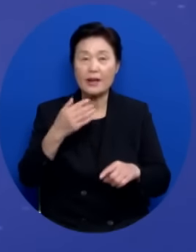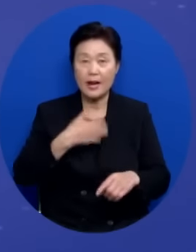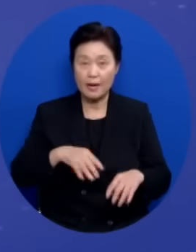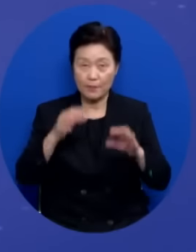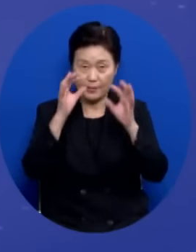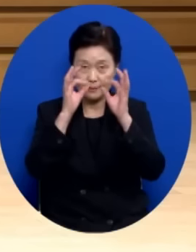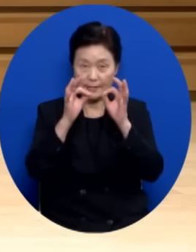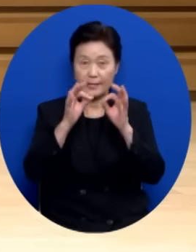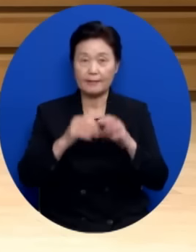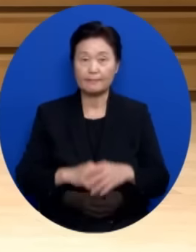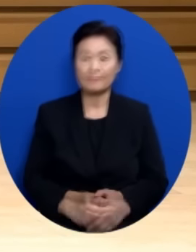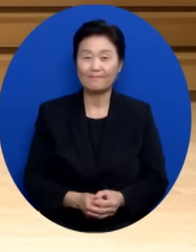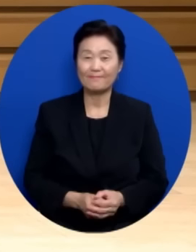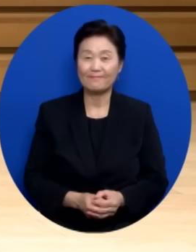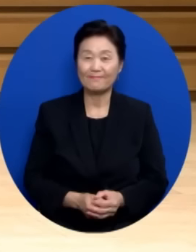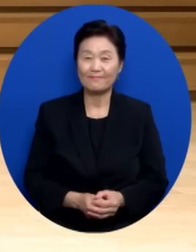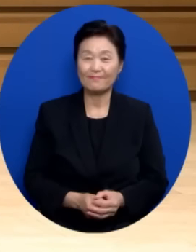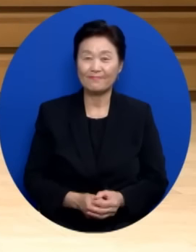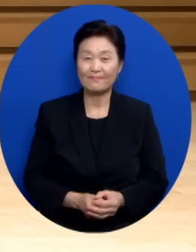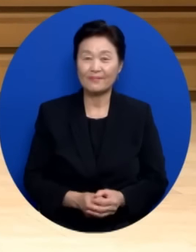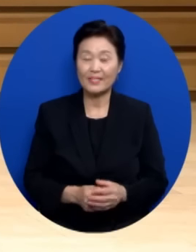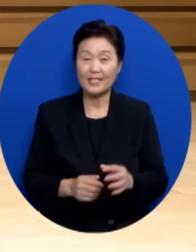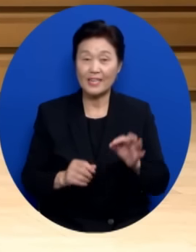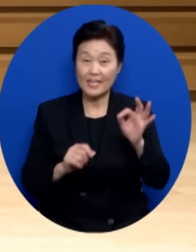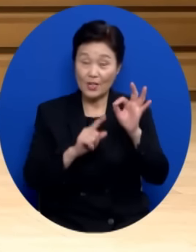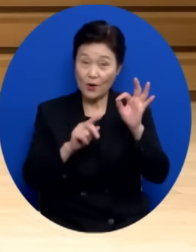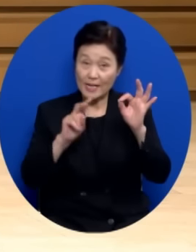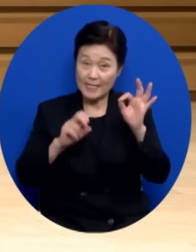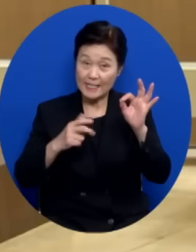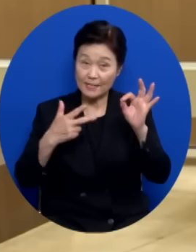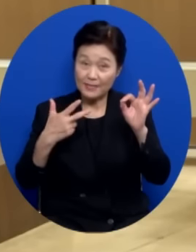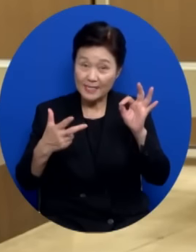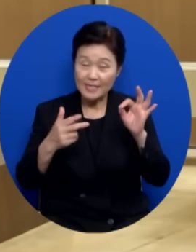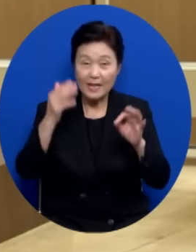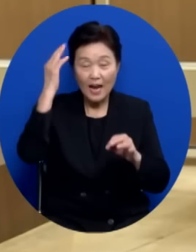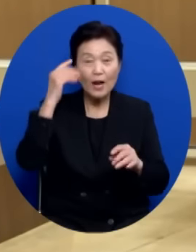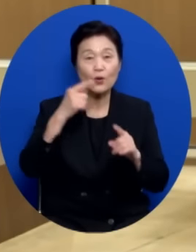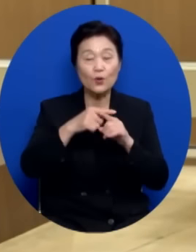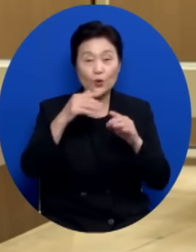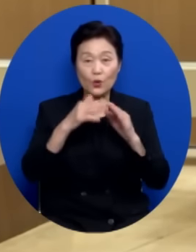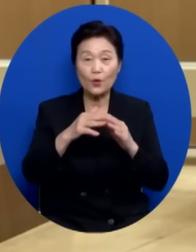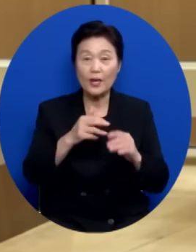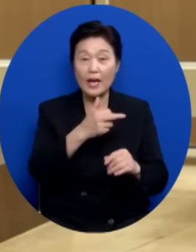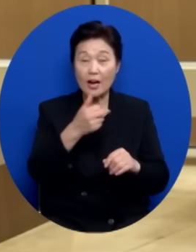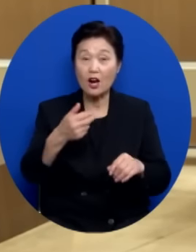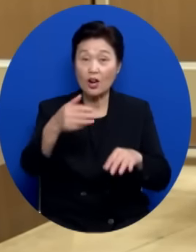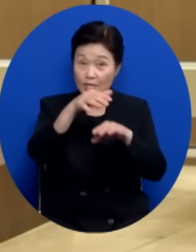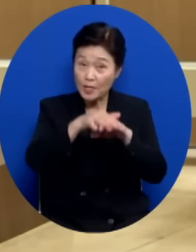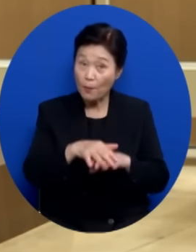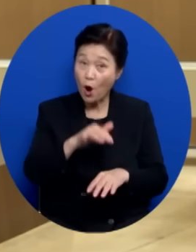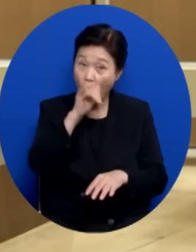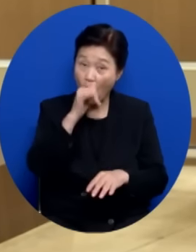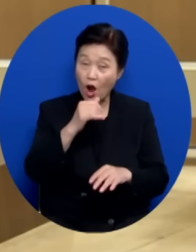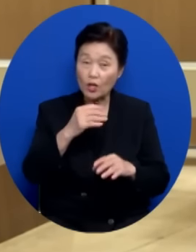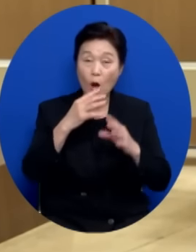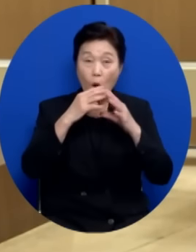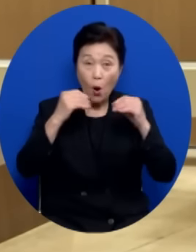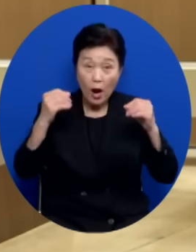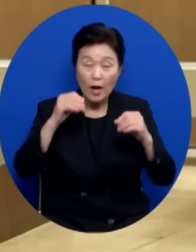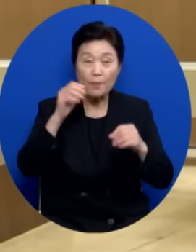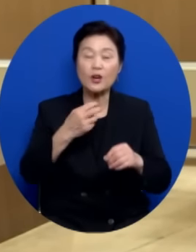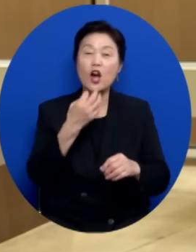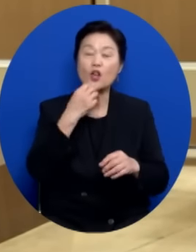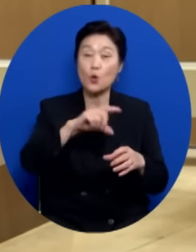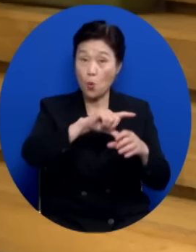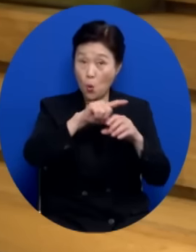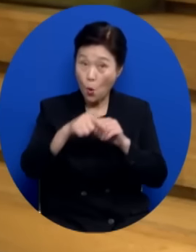김덕원 기자입니다. 지난 10월 27일 한국교회 큰 교회가 이 광화문을 비롯해 서울 일대에서